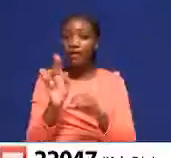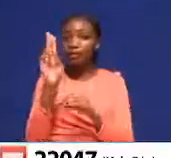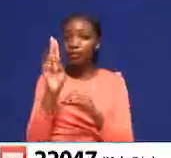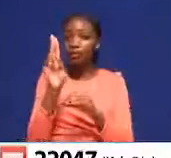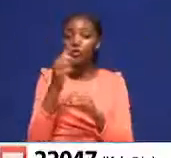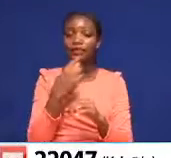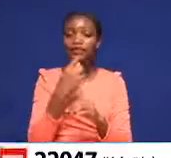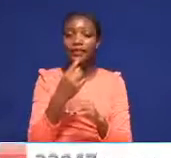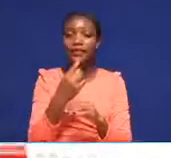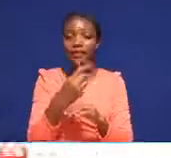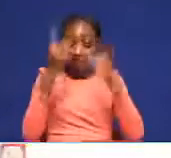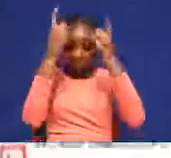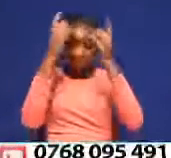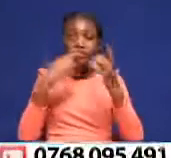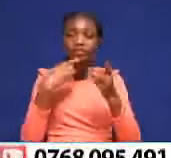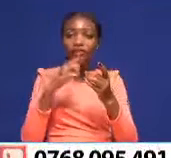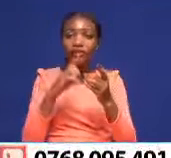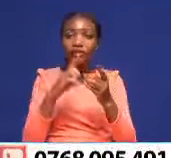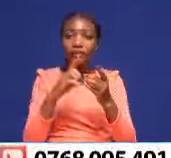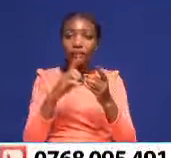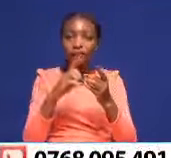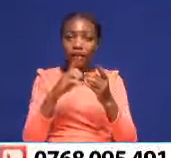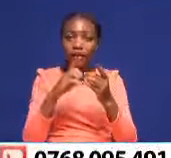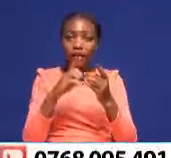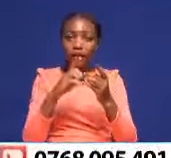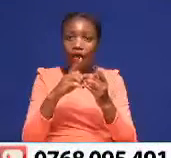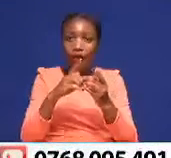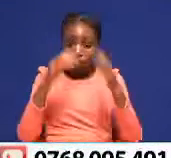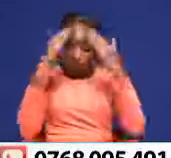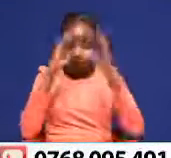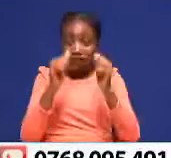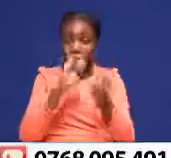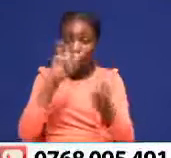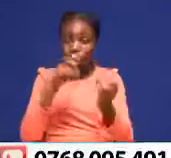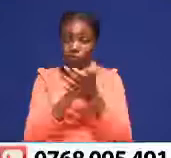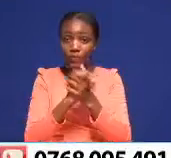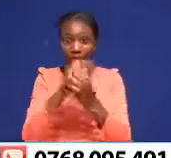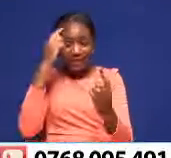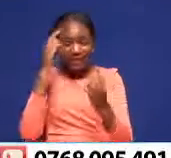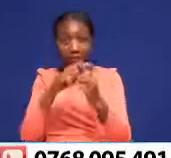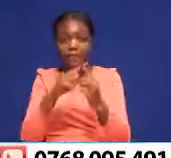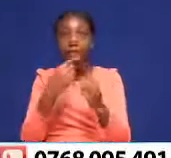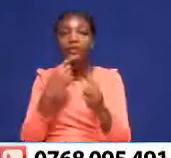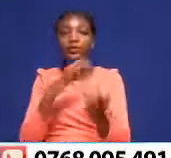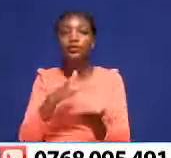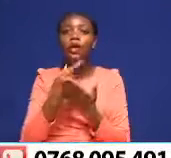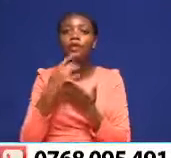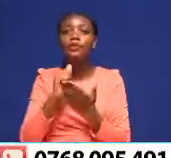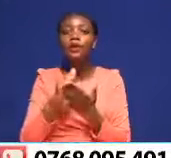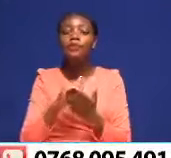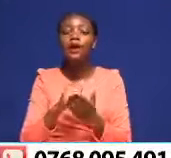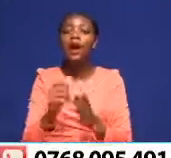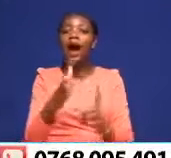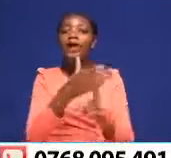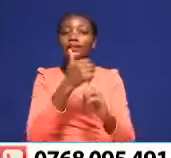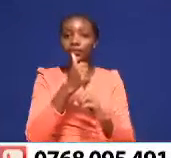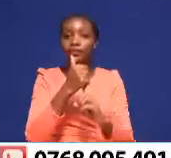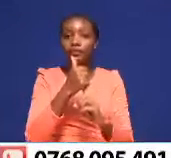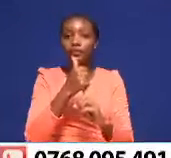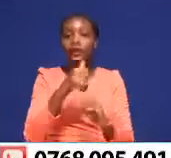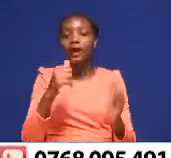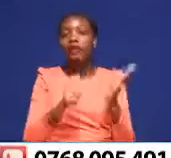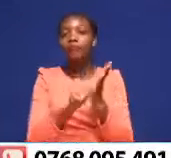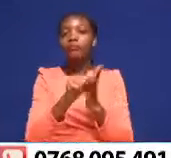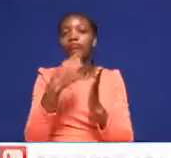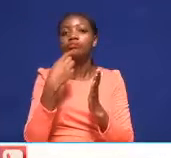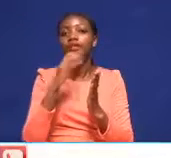anashikilia kwamba hatua yake kusafisha chama cha Jubilee inalenga kumwezesha kutekeleza ahadi zake kwa Wakenya. Ni hatua